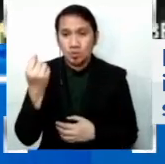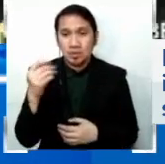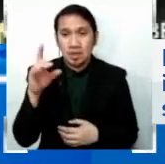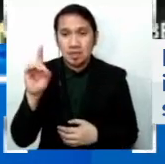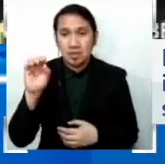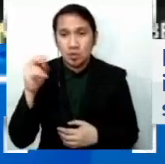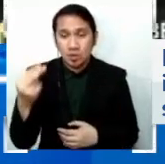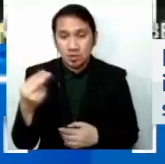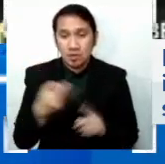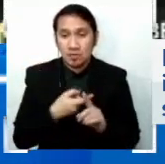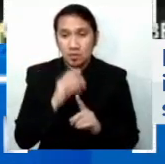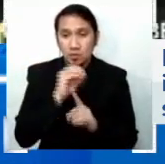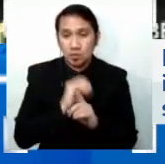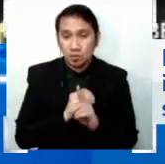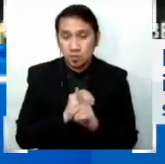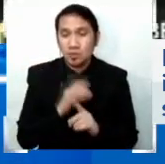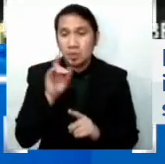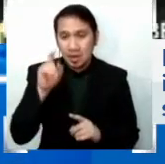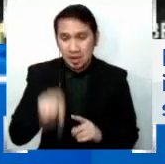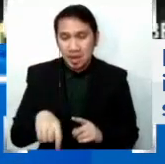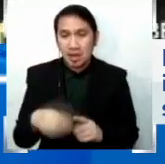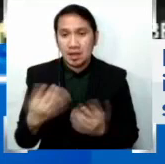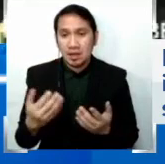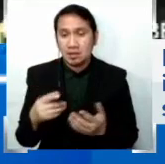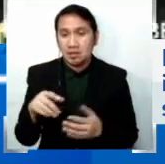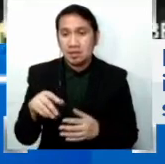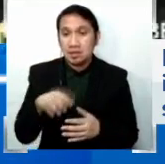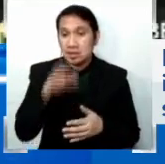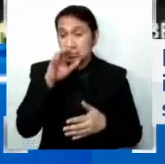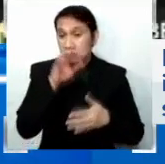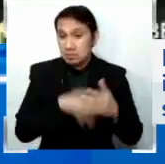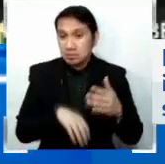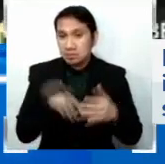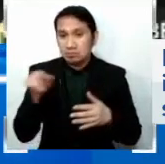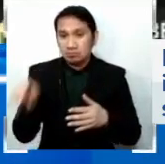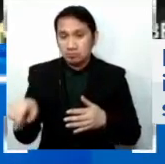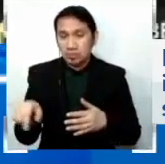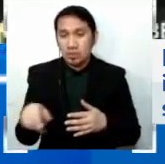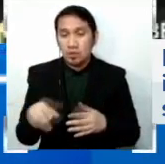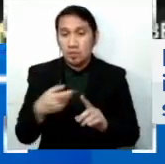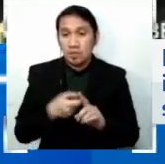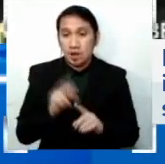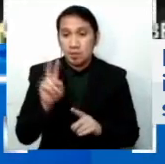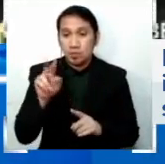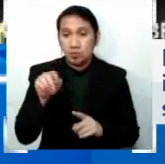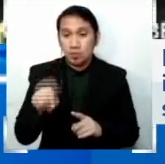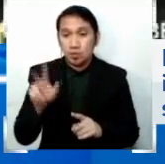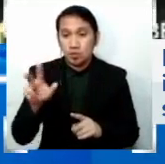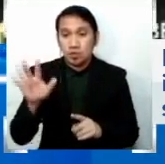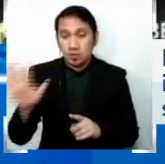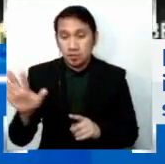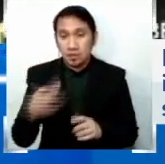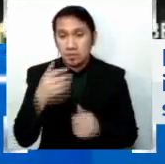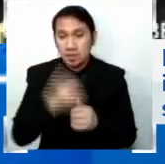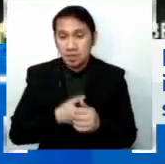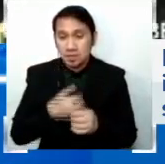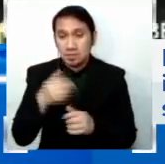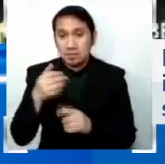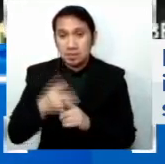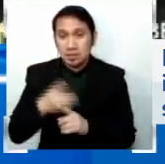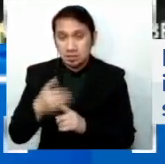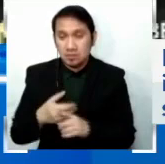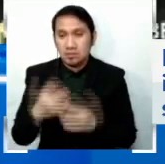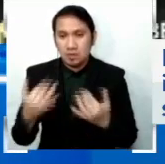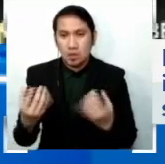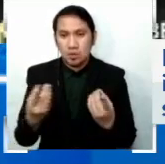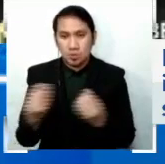ng Oktubre. Kailangan daw ibaba ng EMS ang kanilang presyo sa 2 pesos and 35 centavos kada piraso. Nang gawin ito,